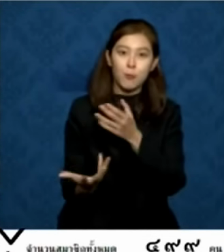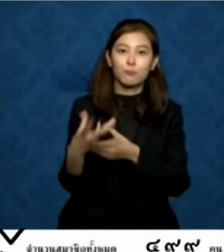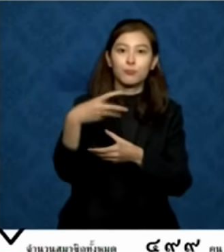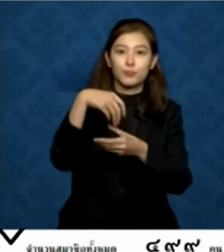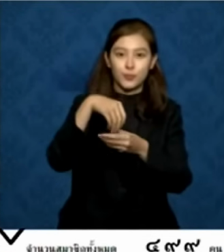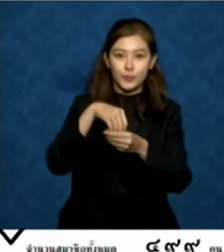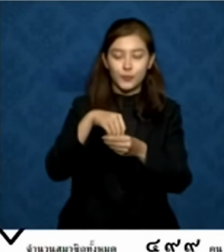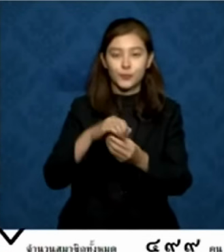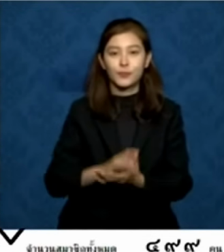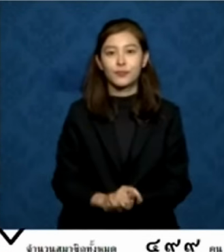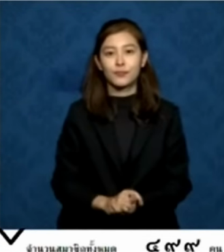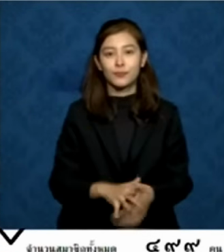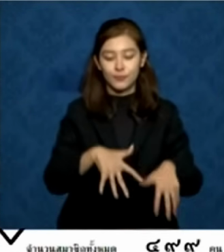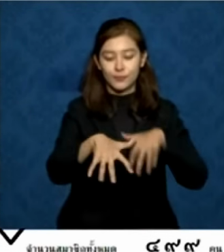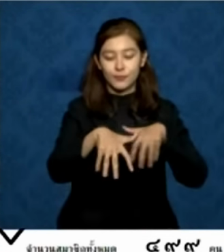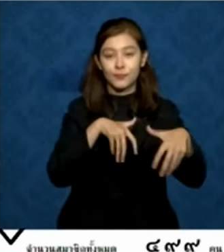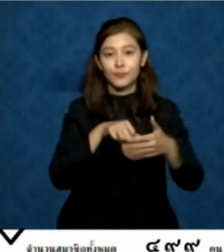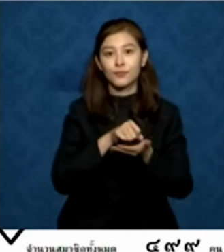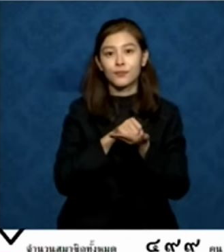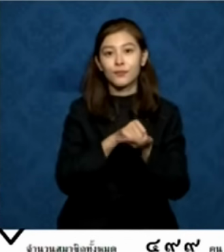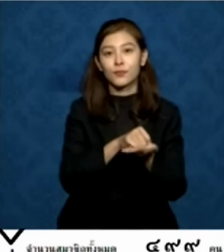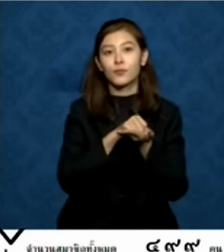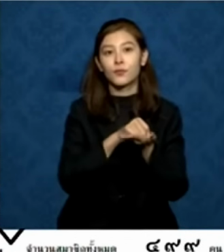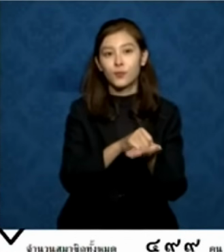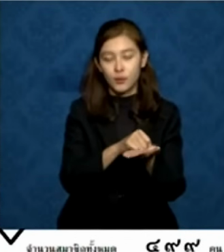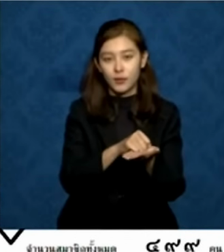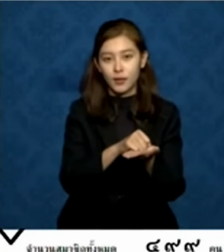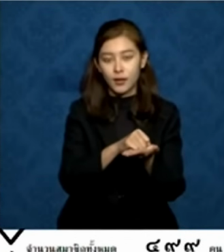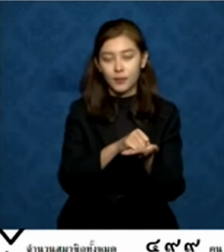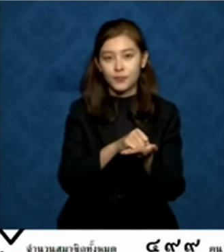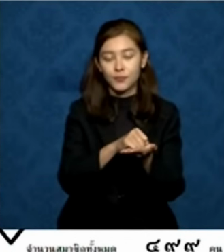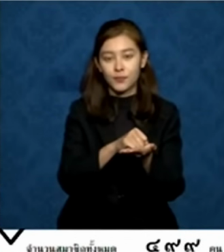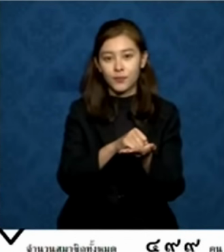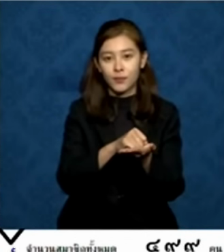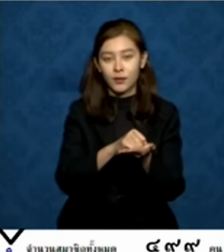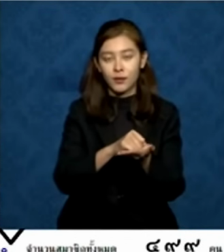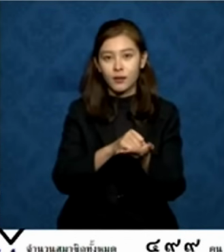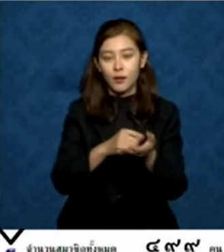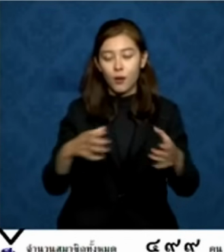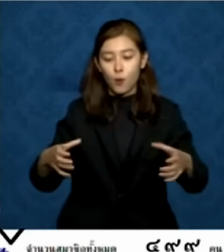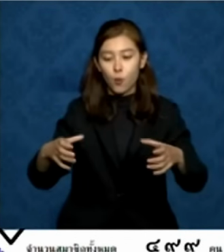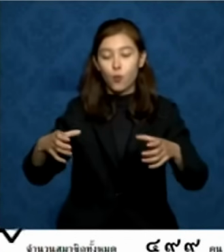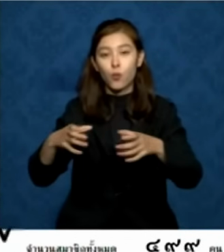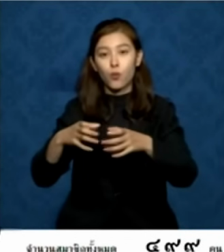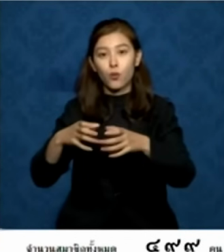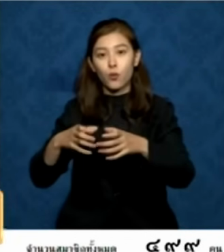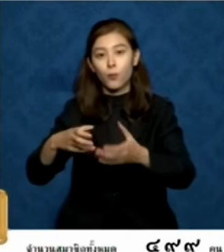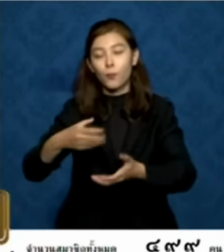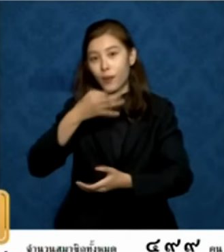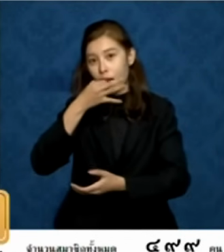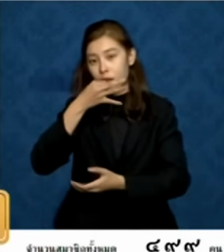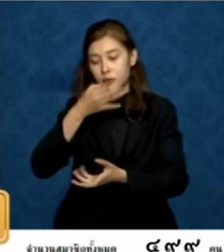นโดยพัฒนาความเข้มแข็งของสถาบันเกษตรกรวิสาหกิจชุมชน